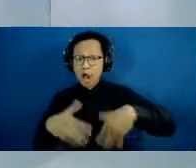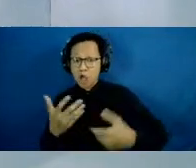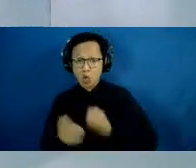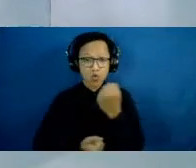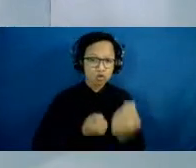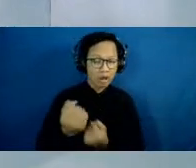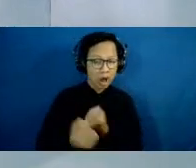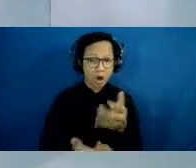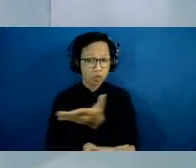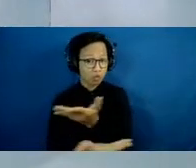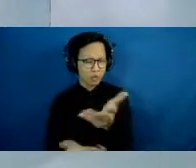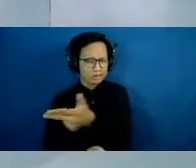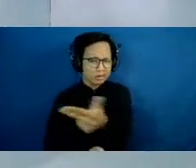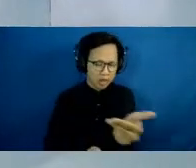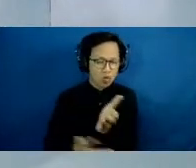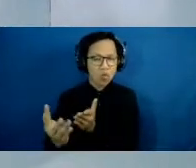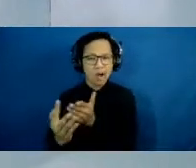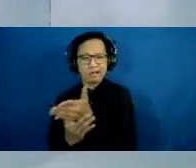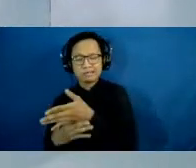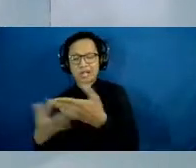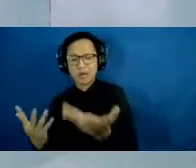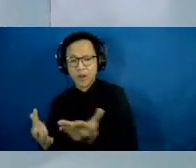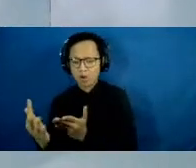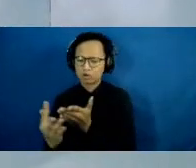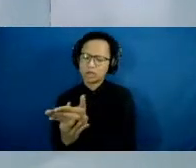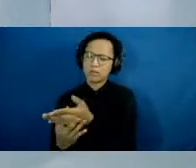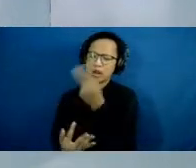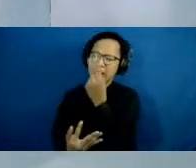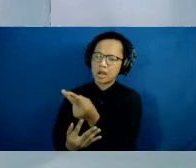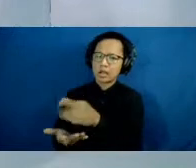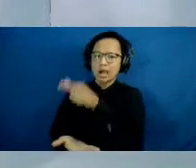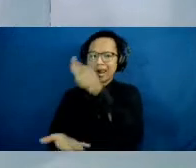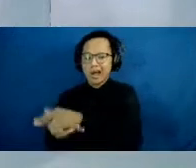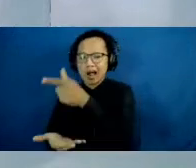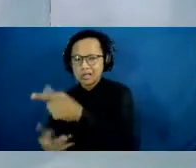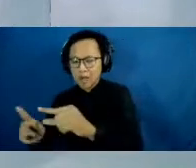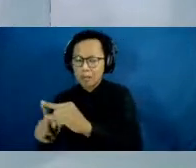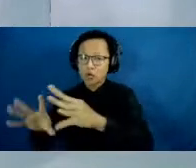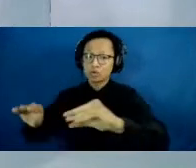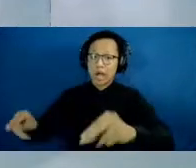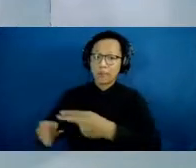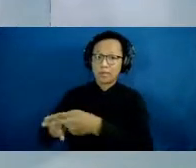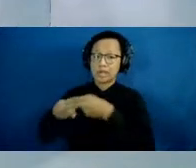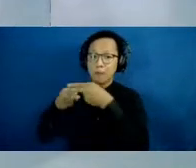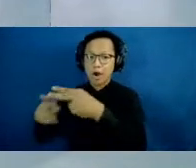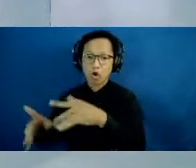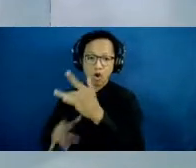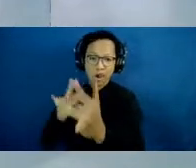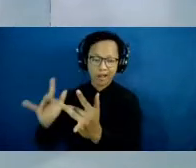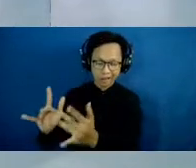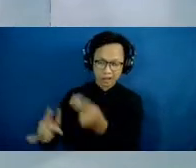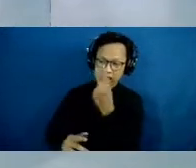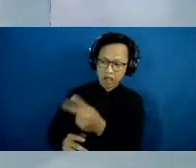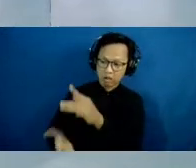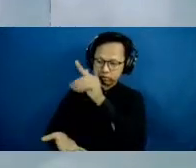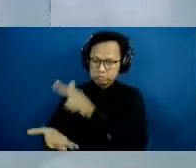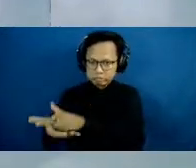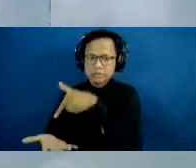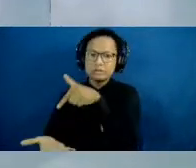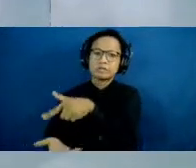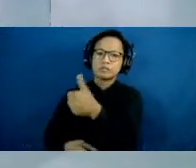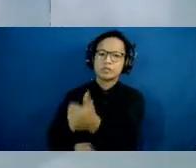Indonesia untuk mengakses seperti apa nih legalitas daripada perusahaan yang nantinya akan digunakan